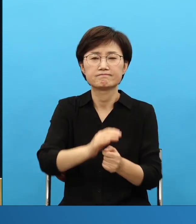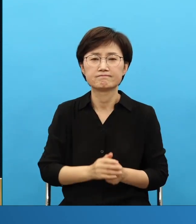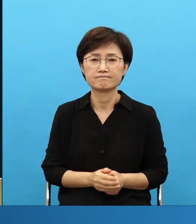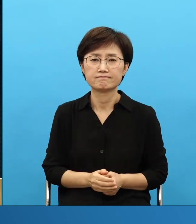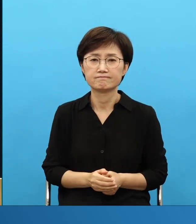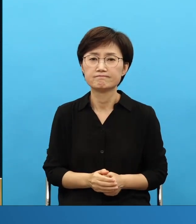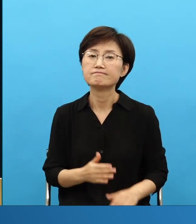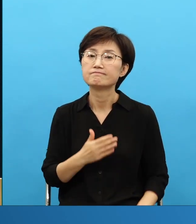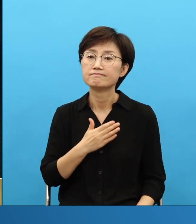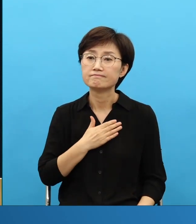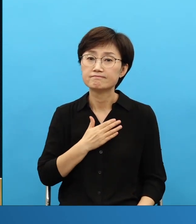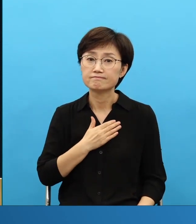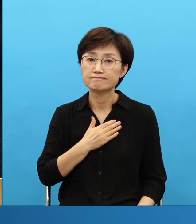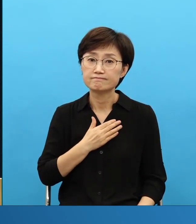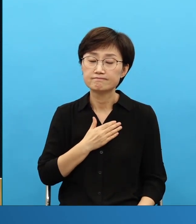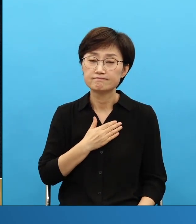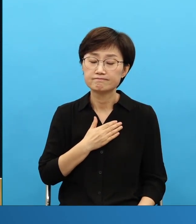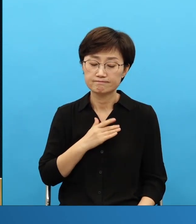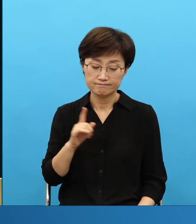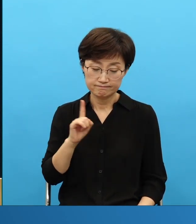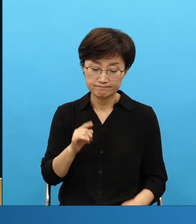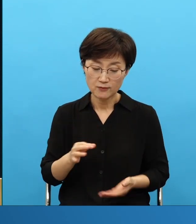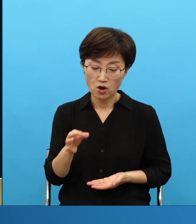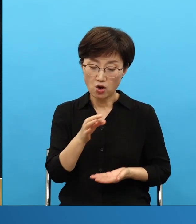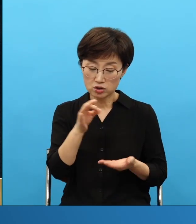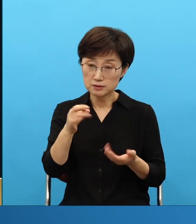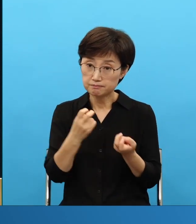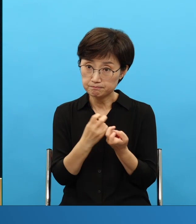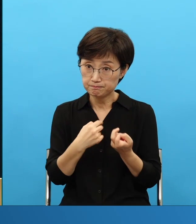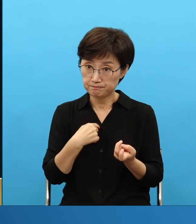저는 제 이